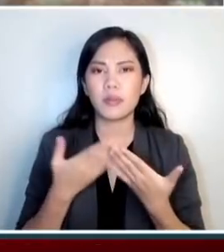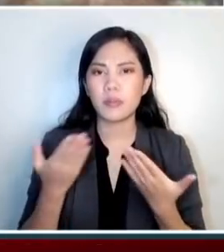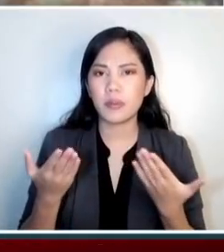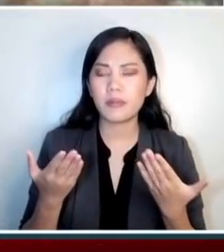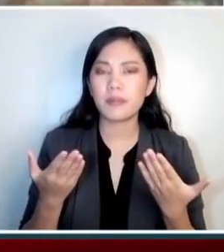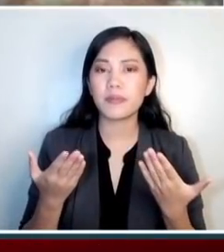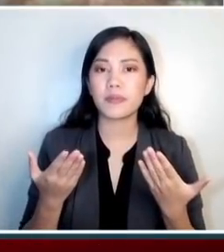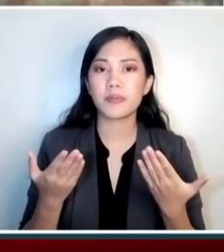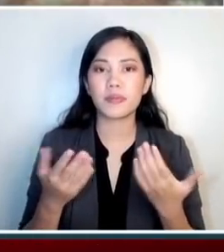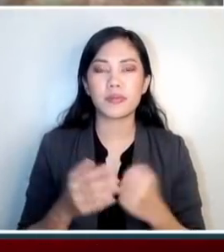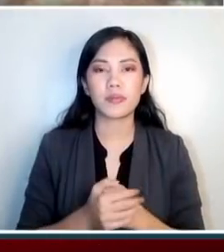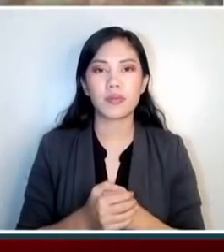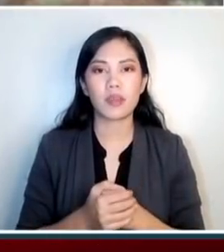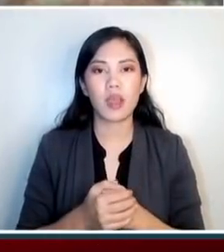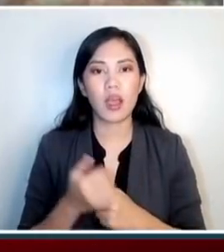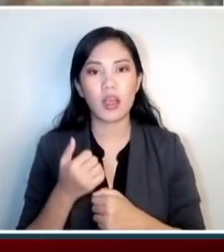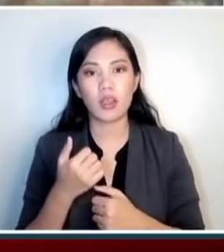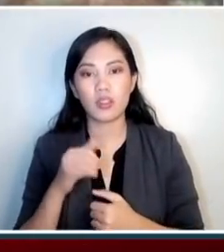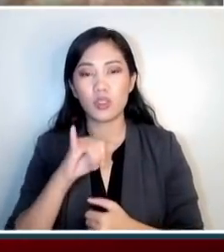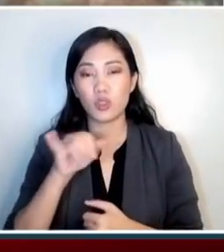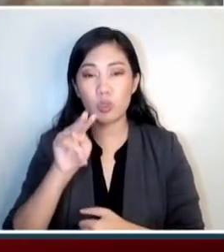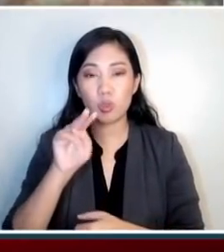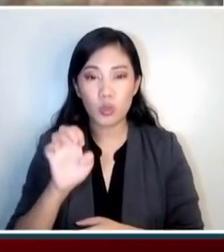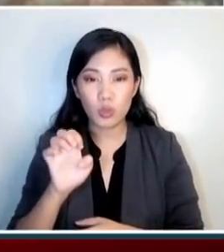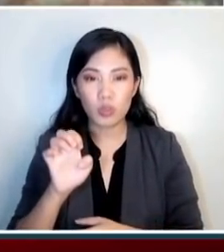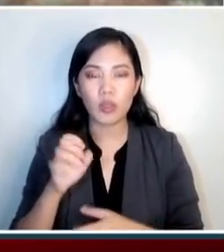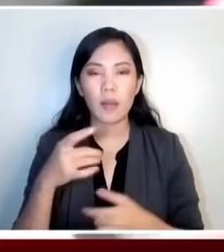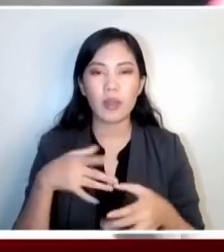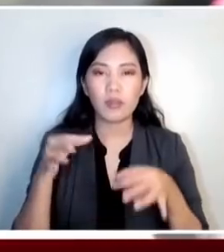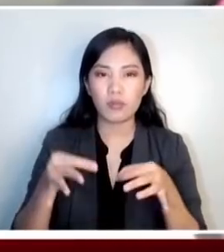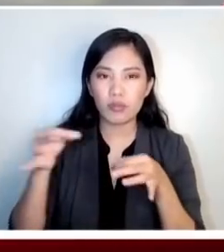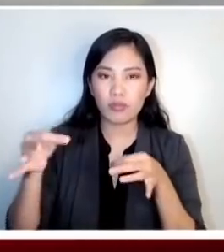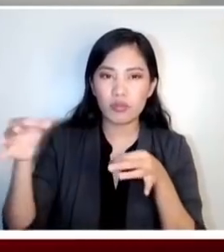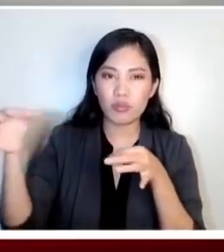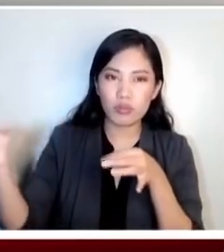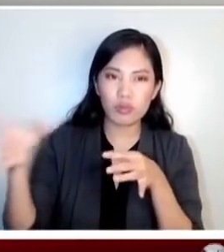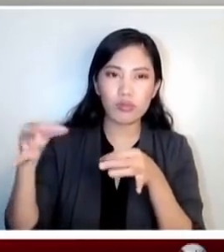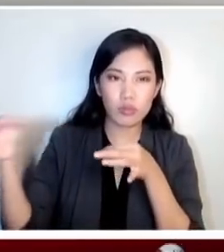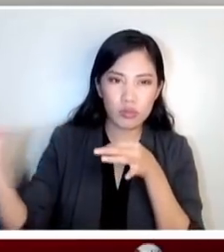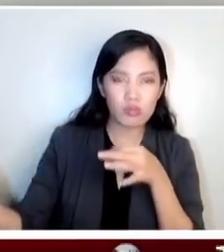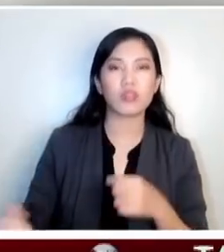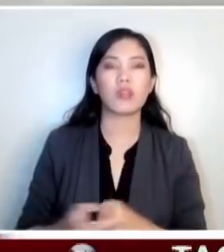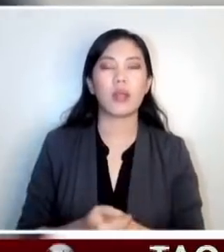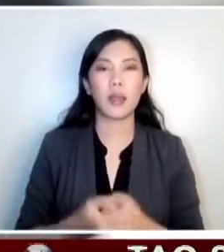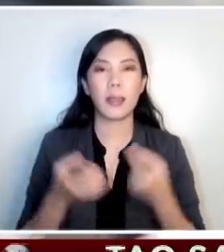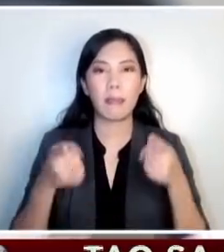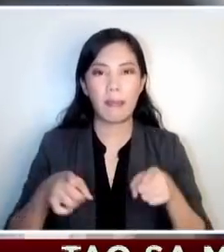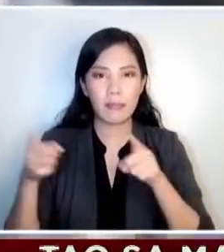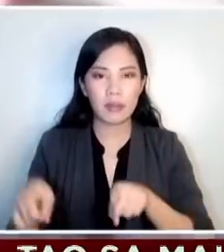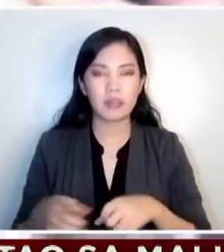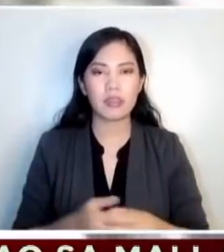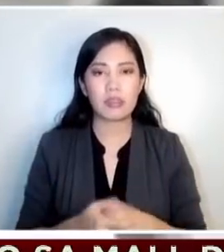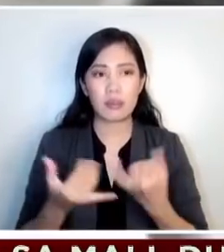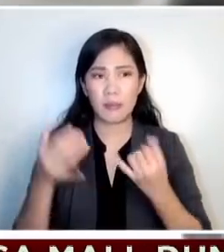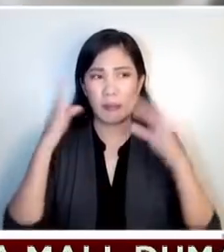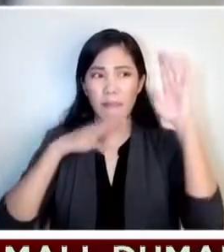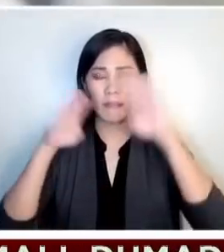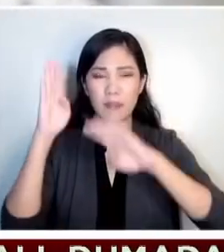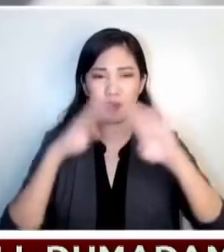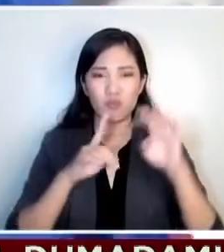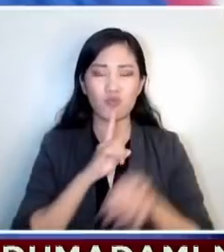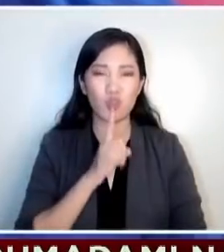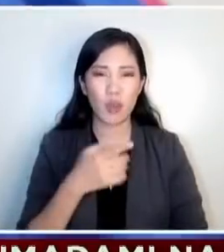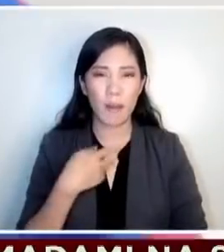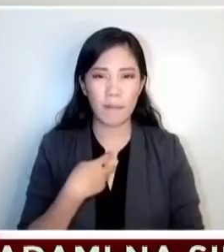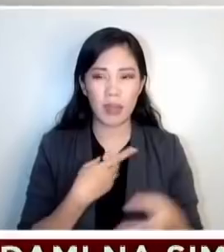the 21st, now they're saying the 30th. And a lot of people are waiting for it. Normally, yung nagiging problema natin yung sa transportation. Okay. At